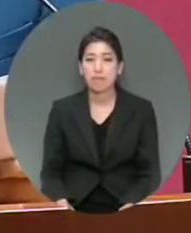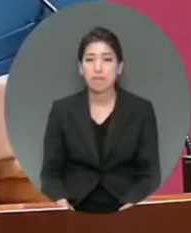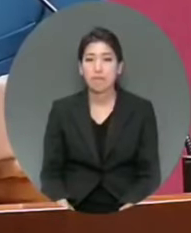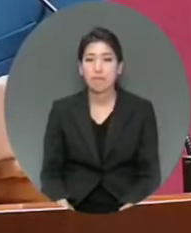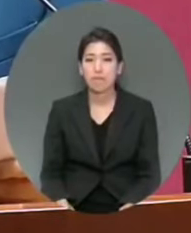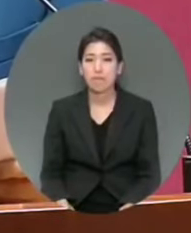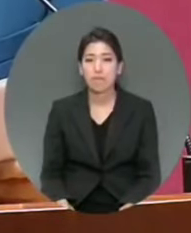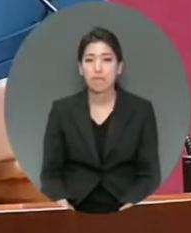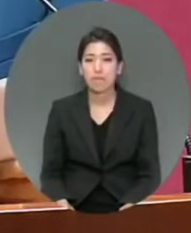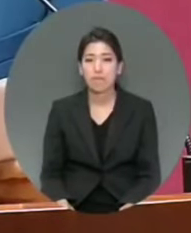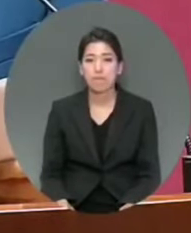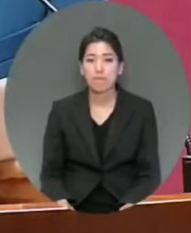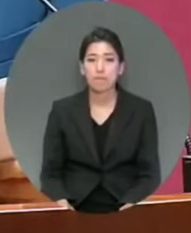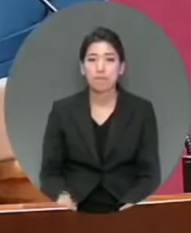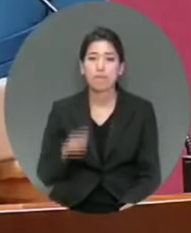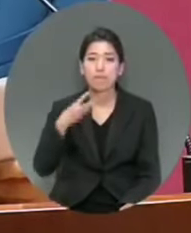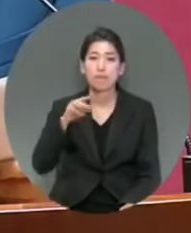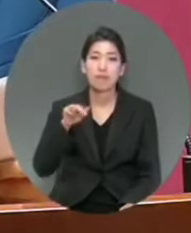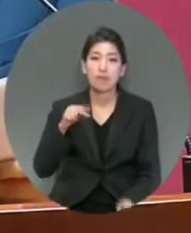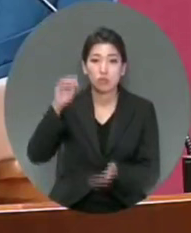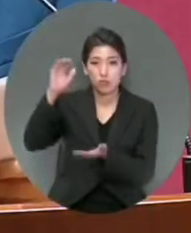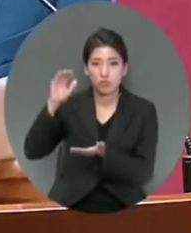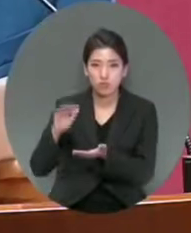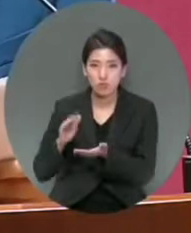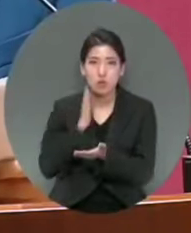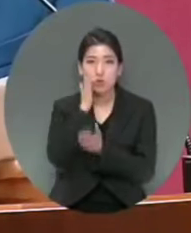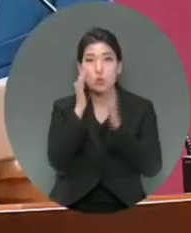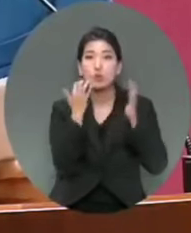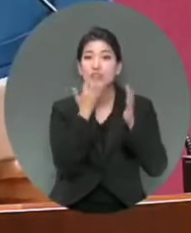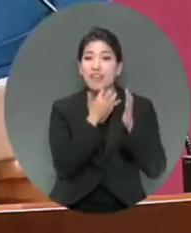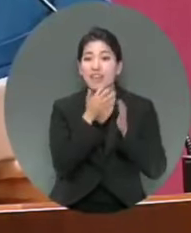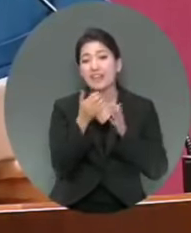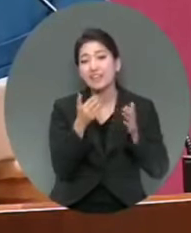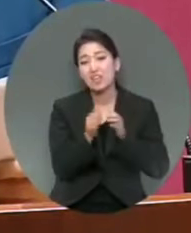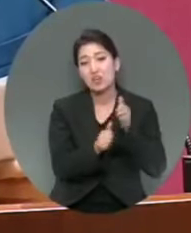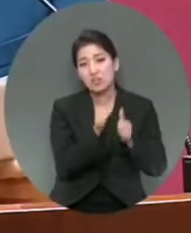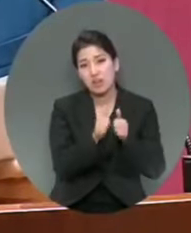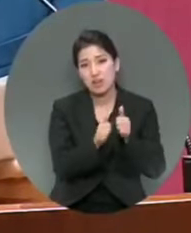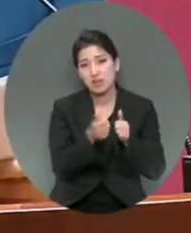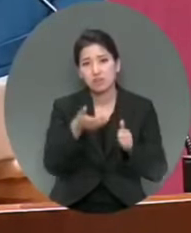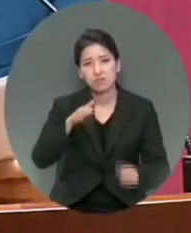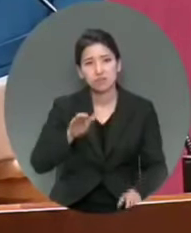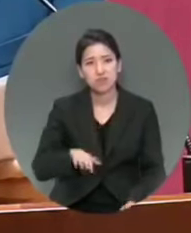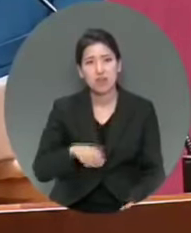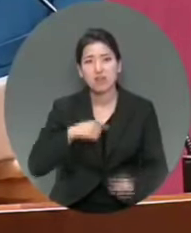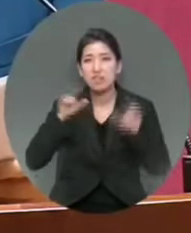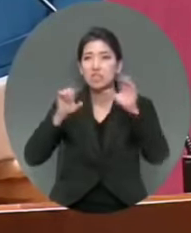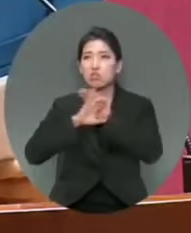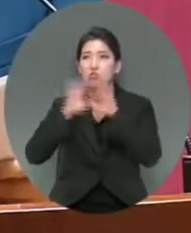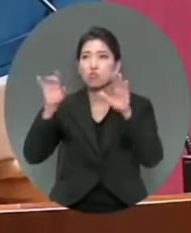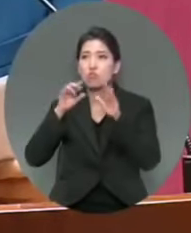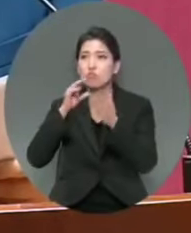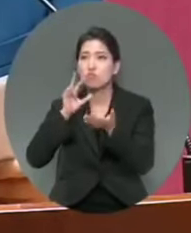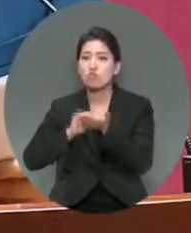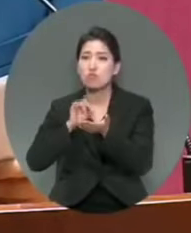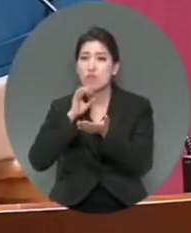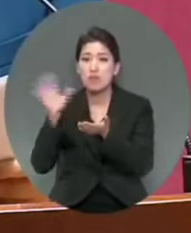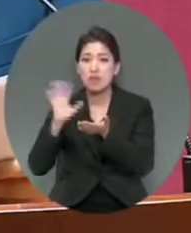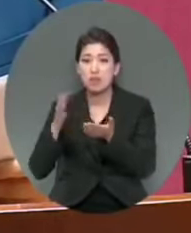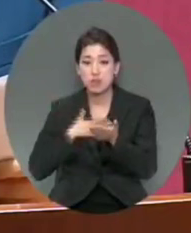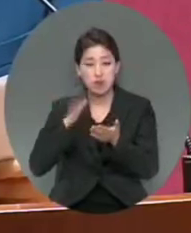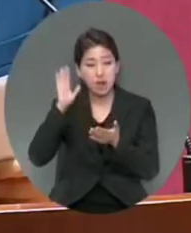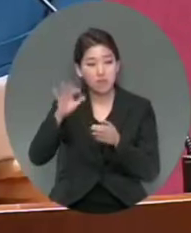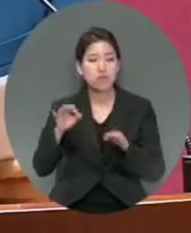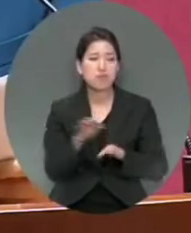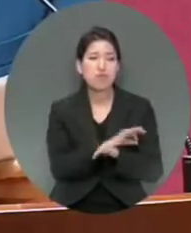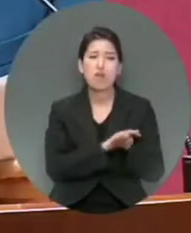결국은 저탄소 녹색 성장 글로벌 시장에서 우리 경제가 이게 기후에만의 문제가 아니지 않습니까? 우리 경제가 받을 타격은